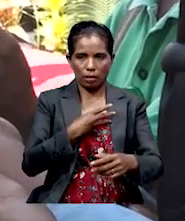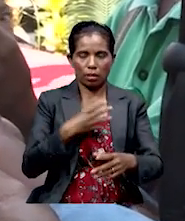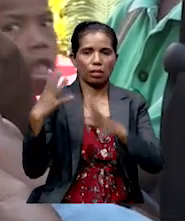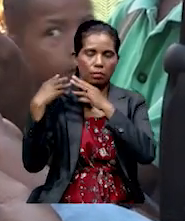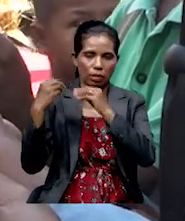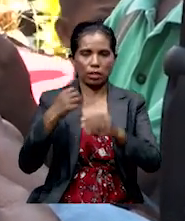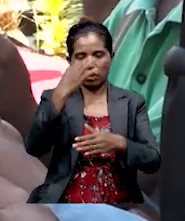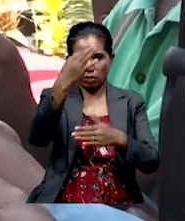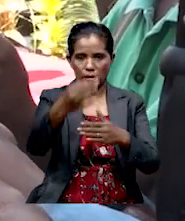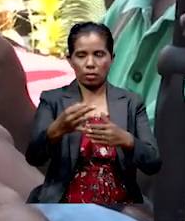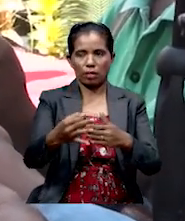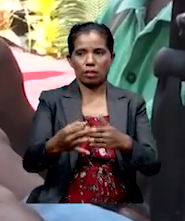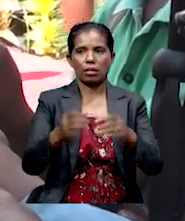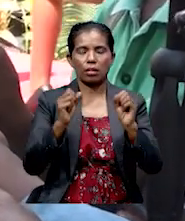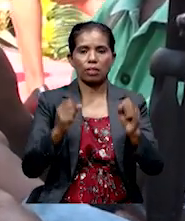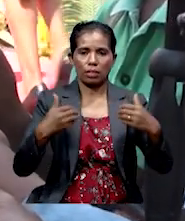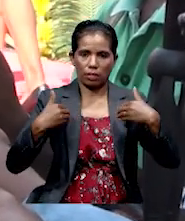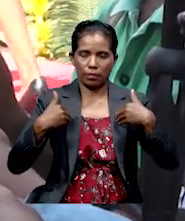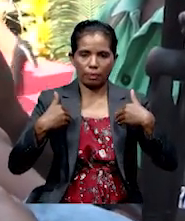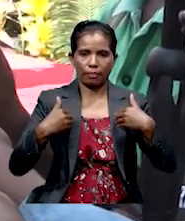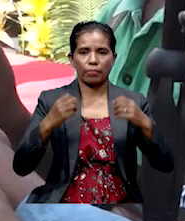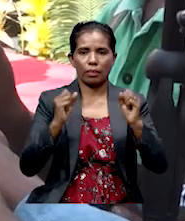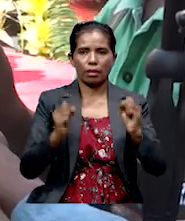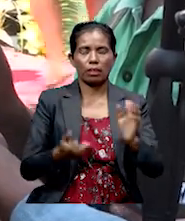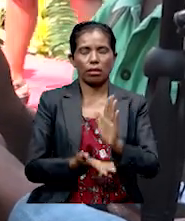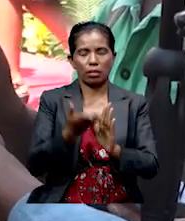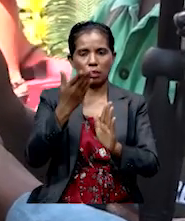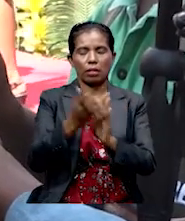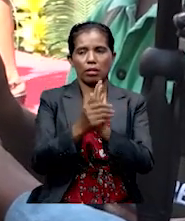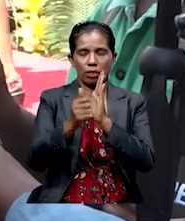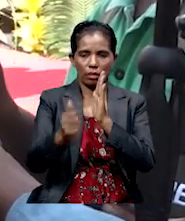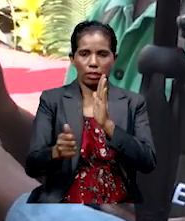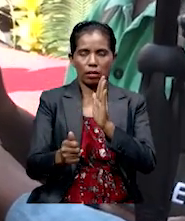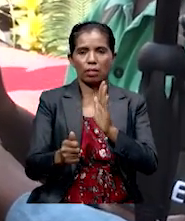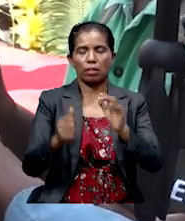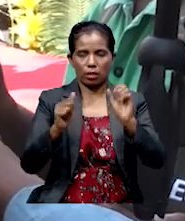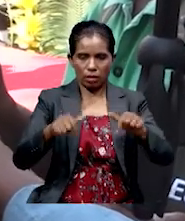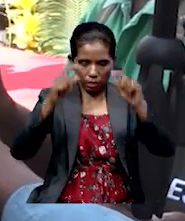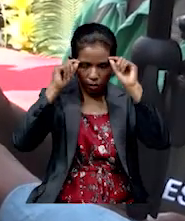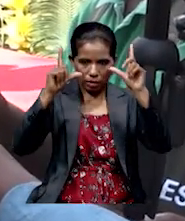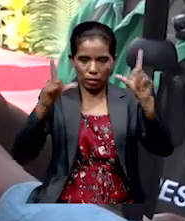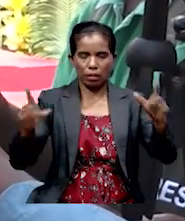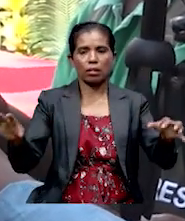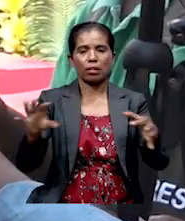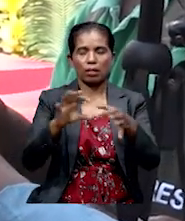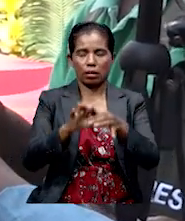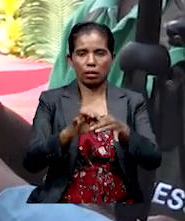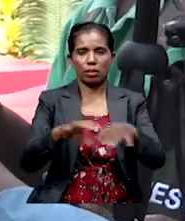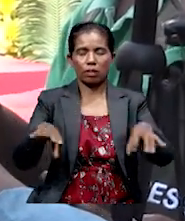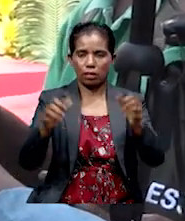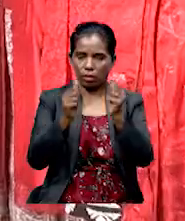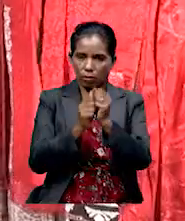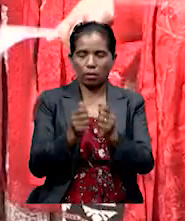ini ada kaitannya juga untuk peningkatan kapasitas building untuk Timor Leste dalam bergabung dalam WTO dan